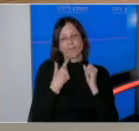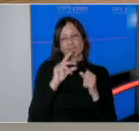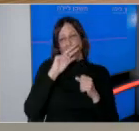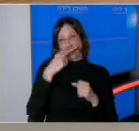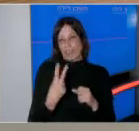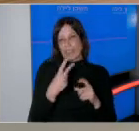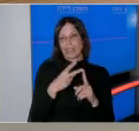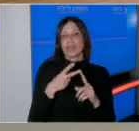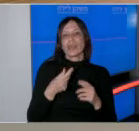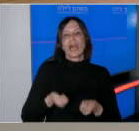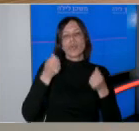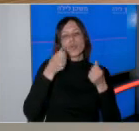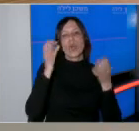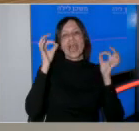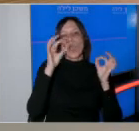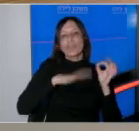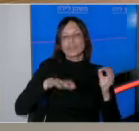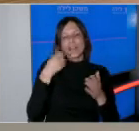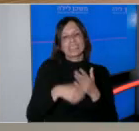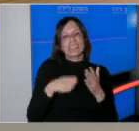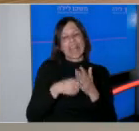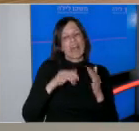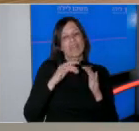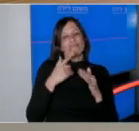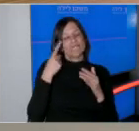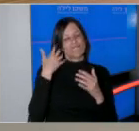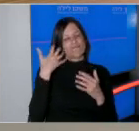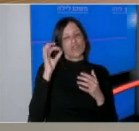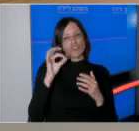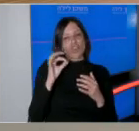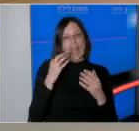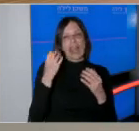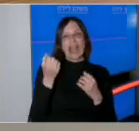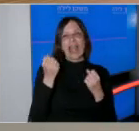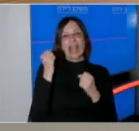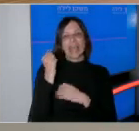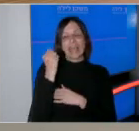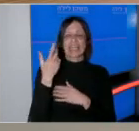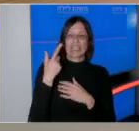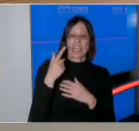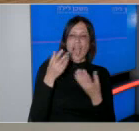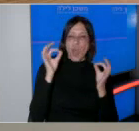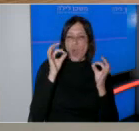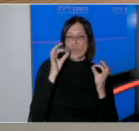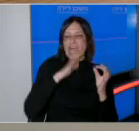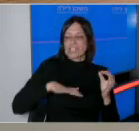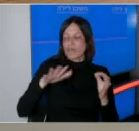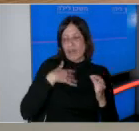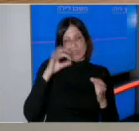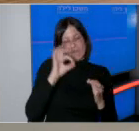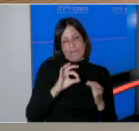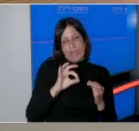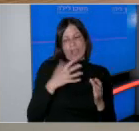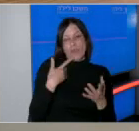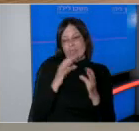שני, חינוך לאיכות סביבה וצריכה נבונה של אנרגיה. איכות הסביבה תהיה בעוכרנו בעוד כמה שנים. אם לא